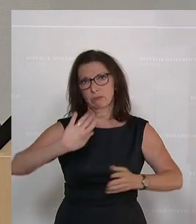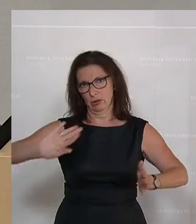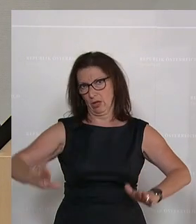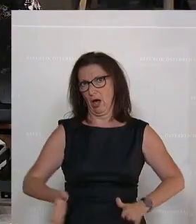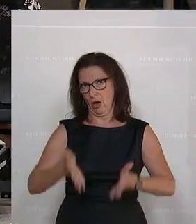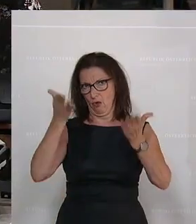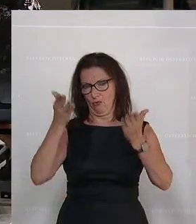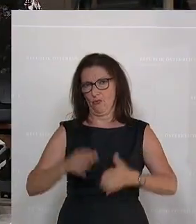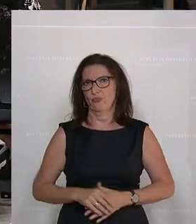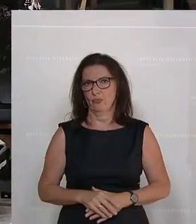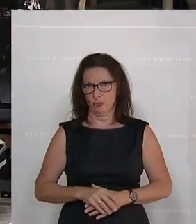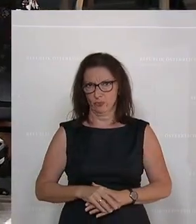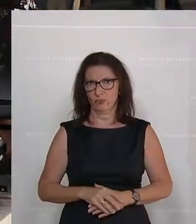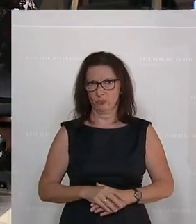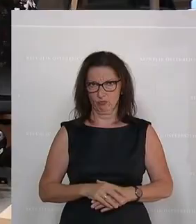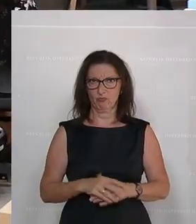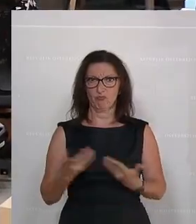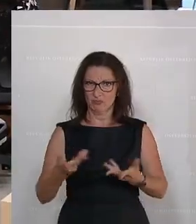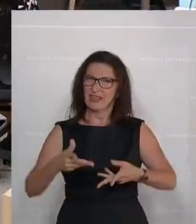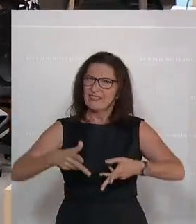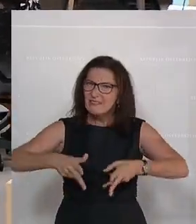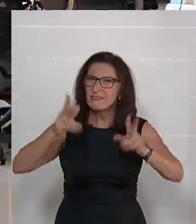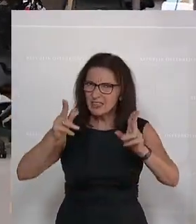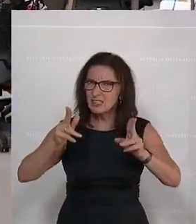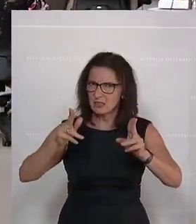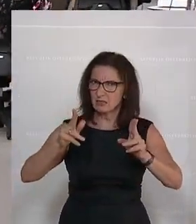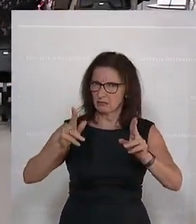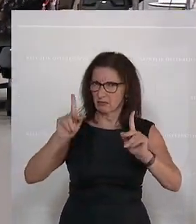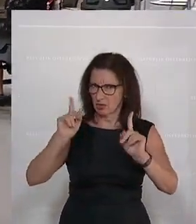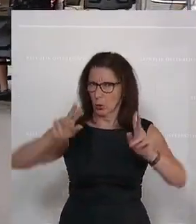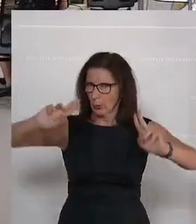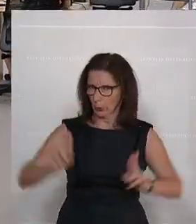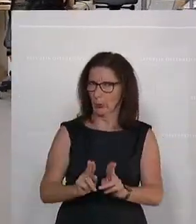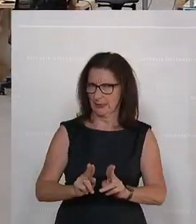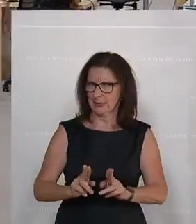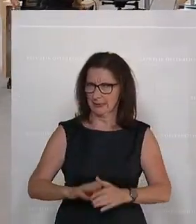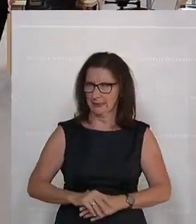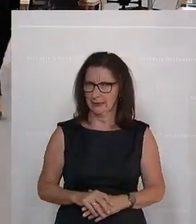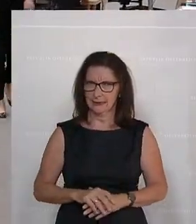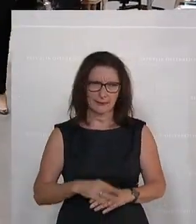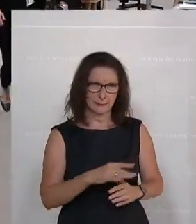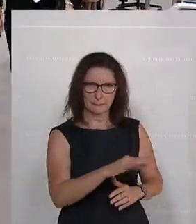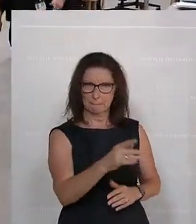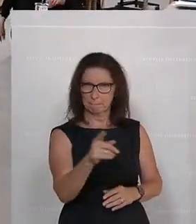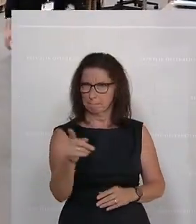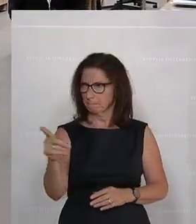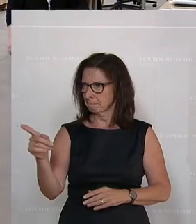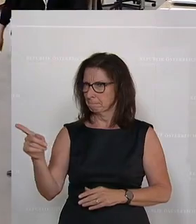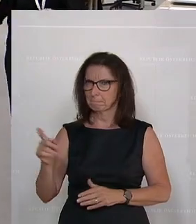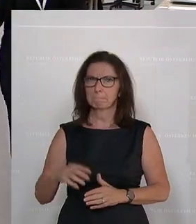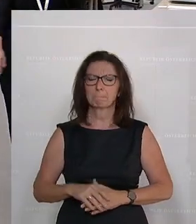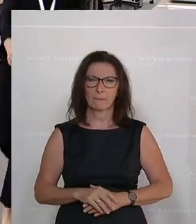zu stehen uns dass wir die auflagefrist verkürzen das ist schlussendlich